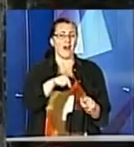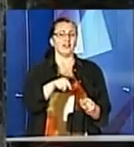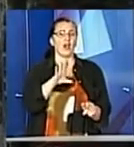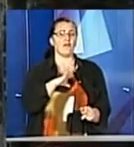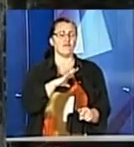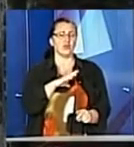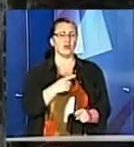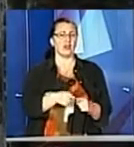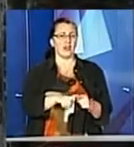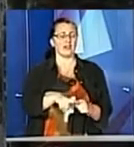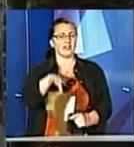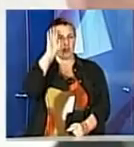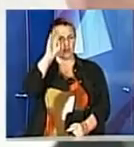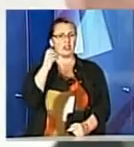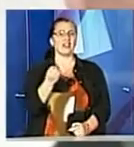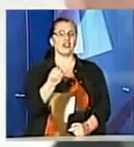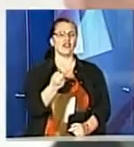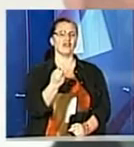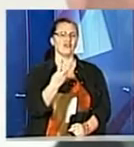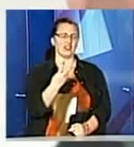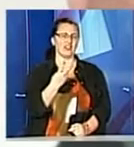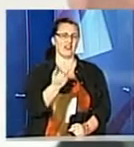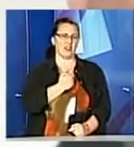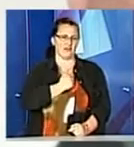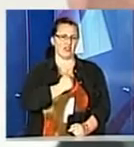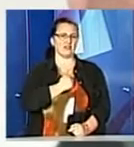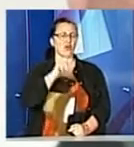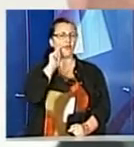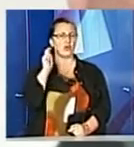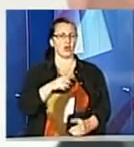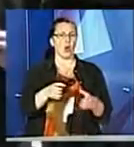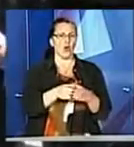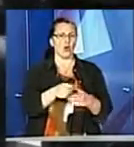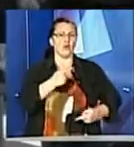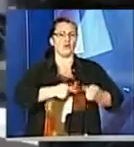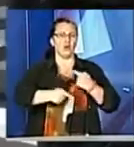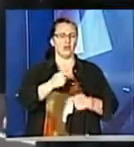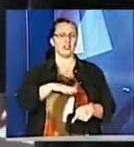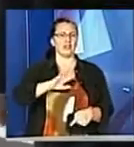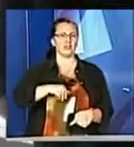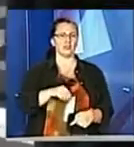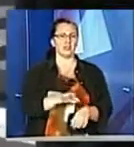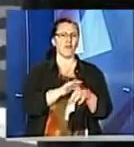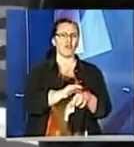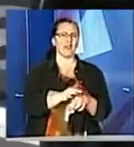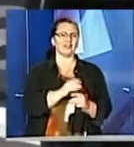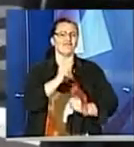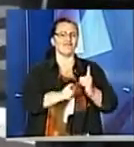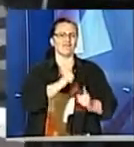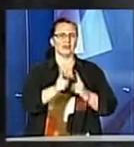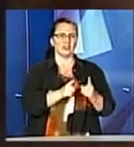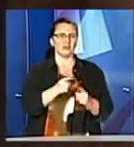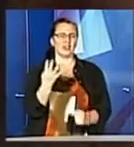Кульчицький та ще 12 українських силовиків. Група поверталася після проведеної ротації особового складу на